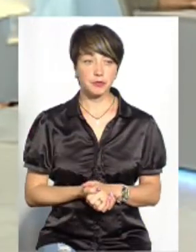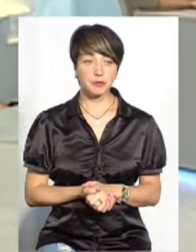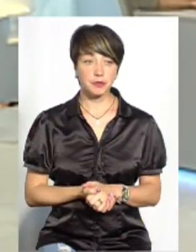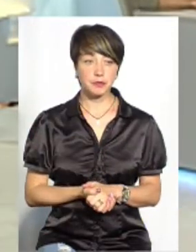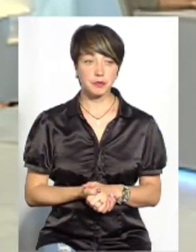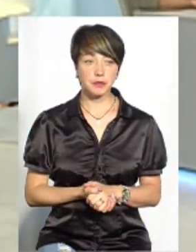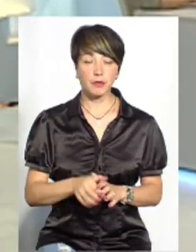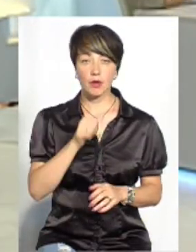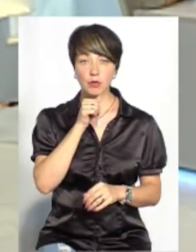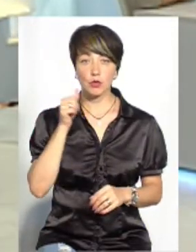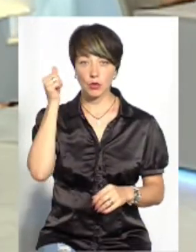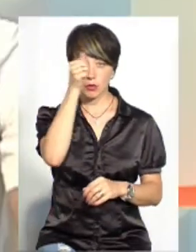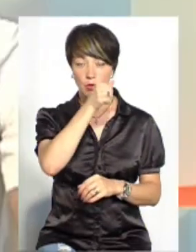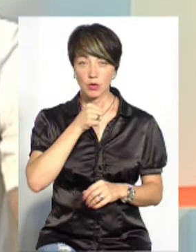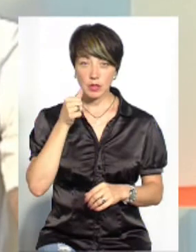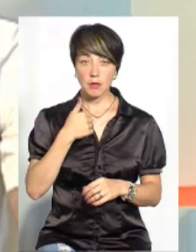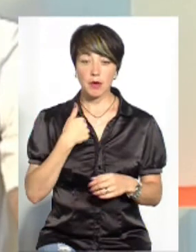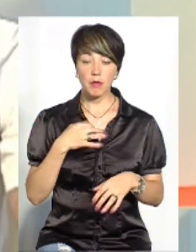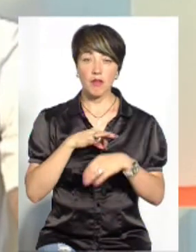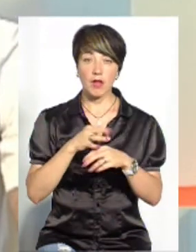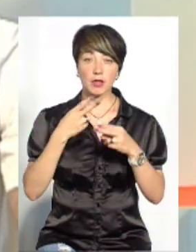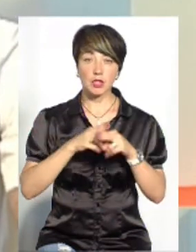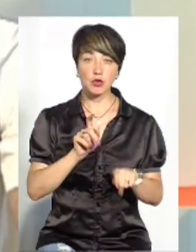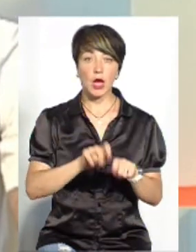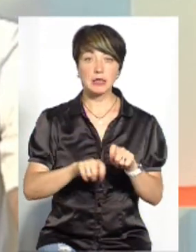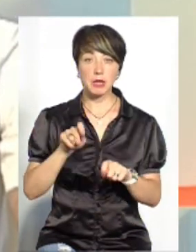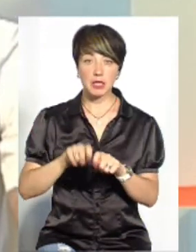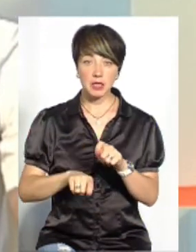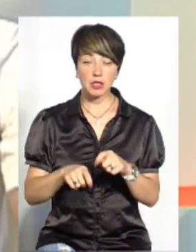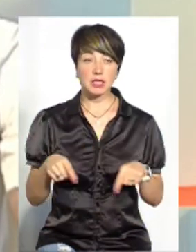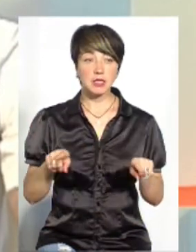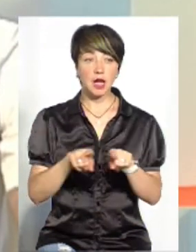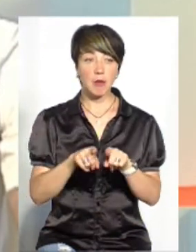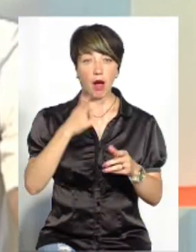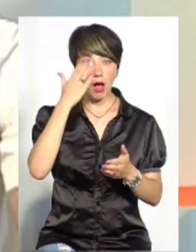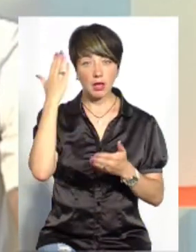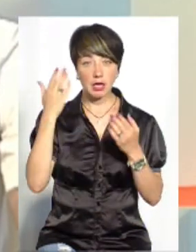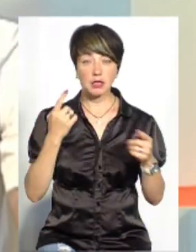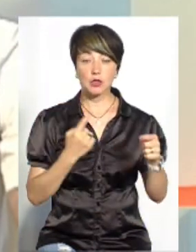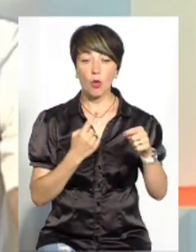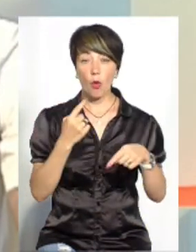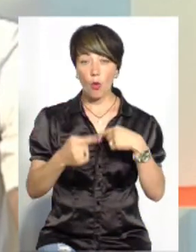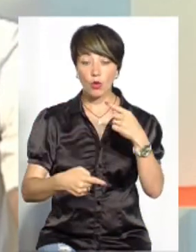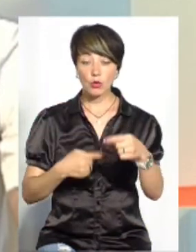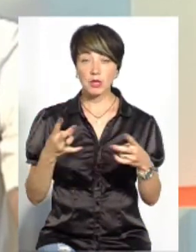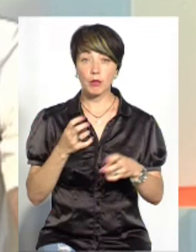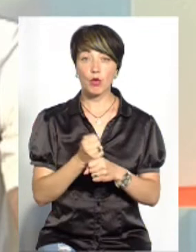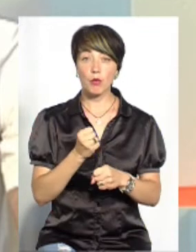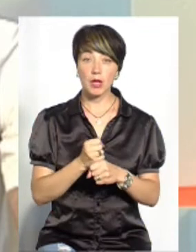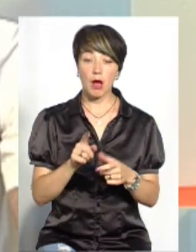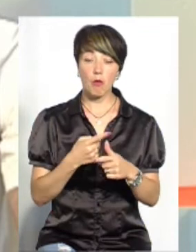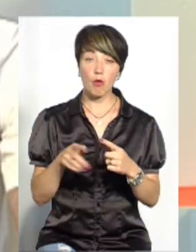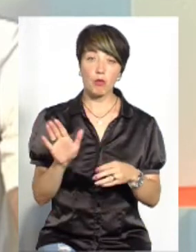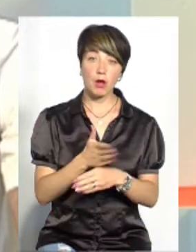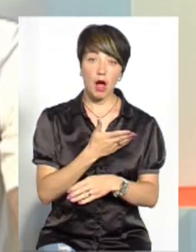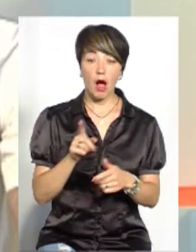ми провели чергову технічну експертизу, адже з таким атракціоном треба щось робити. Тобто або його